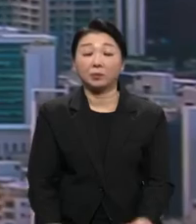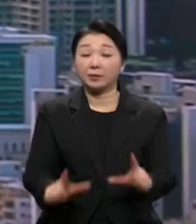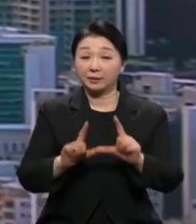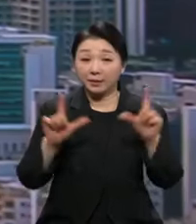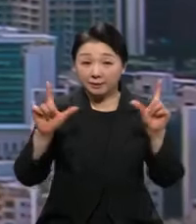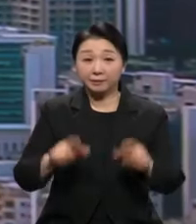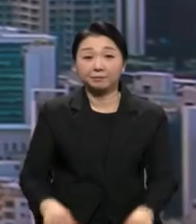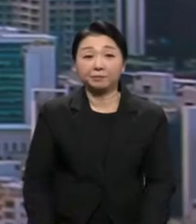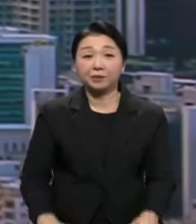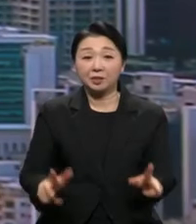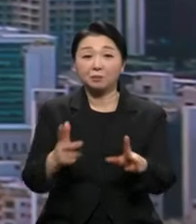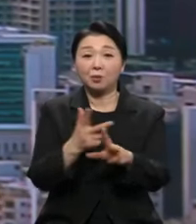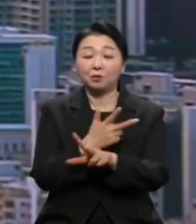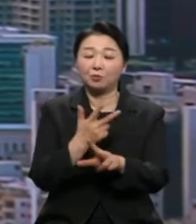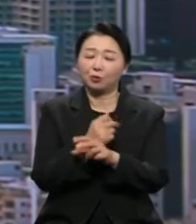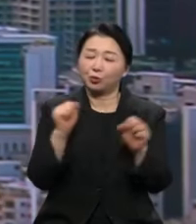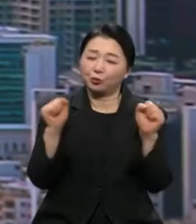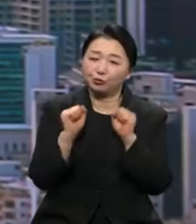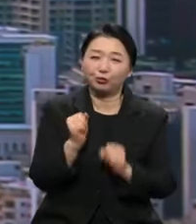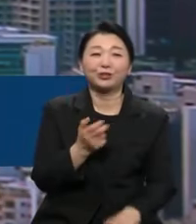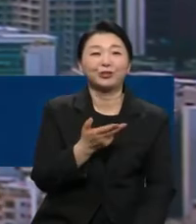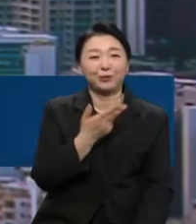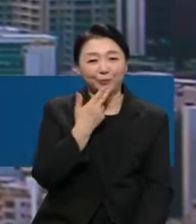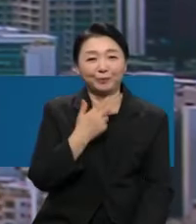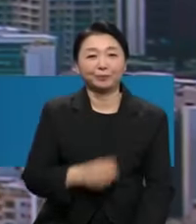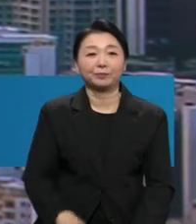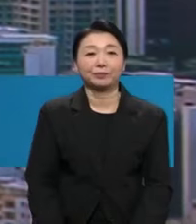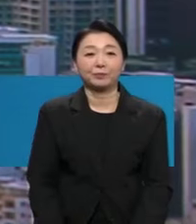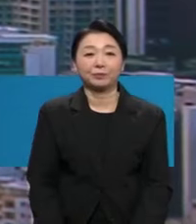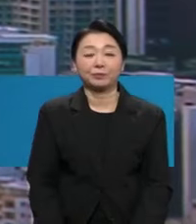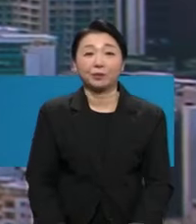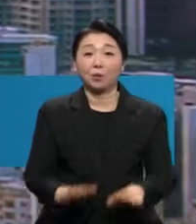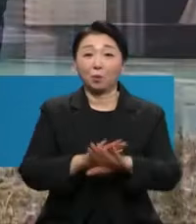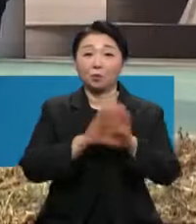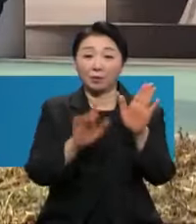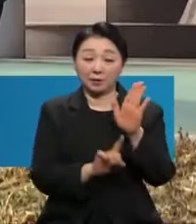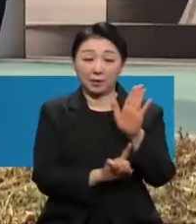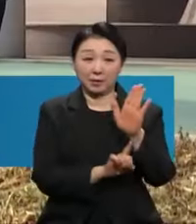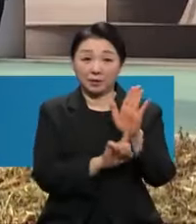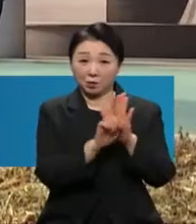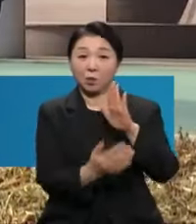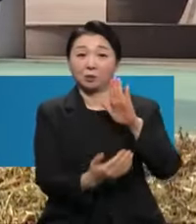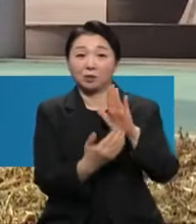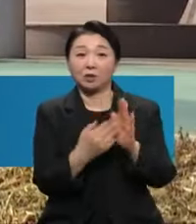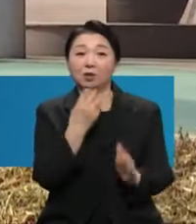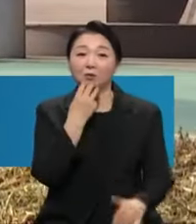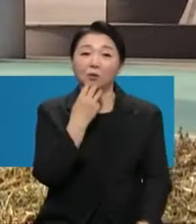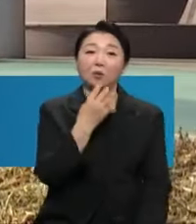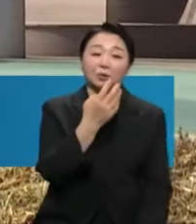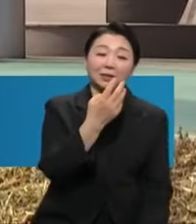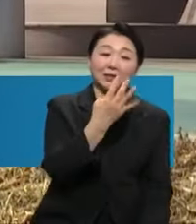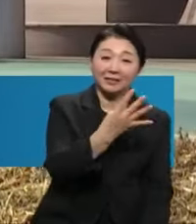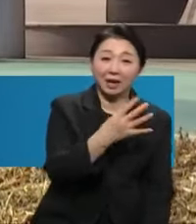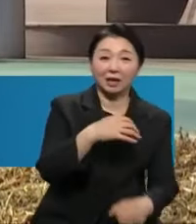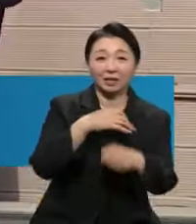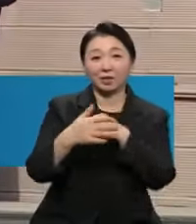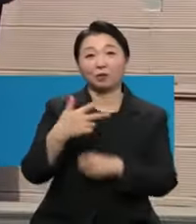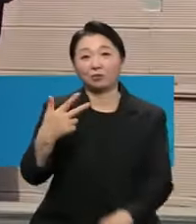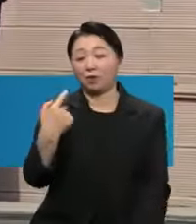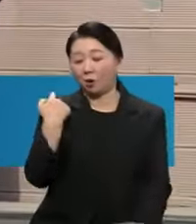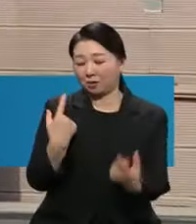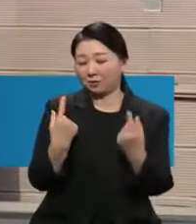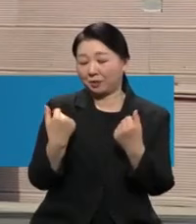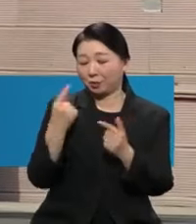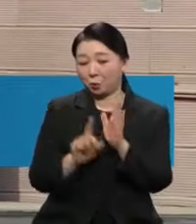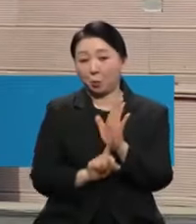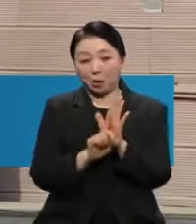날씨입니다. 이번 주부터 큰 추위는 물러나겠습니다. 오늘 낮 최고 기온은 서울 4도, 대구 7도 등 어제와 비슷하거나